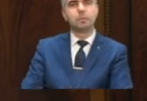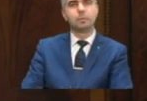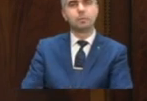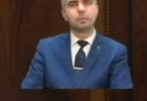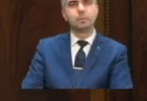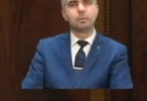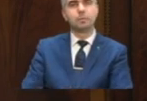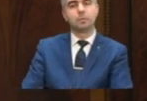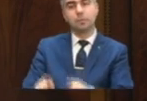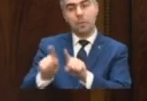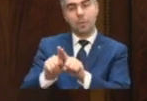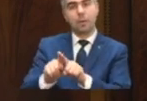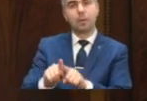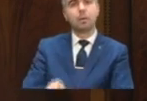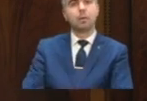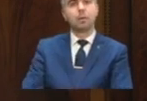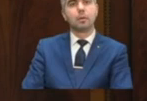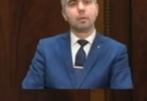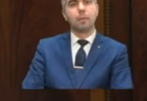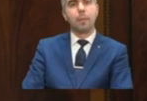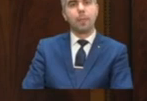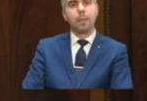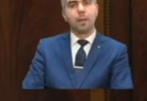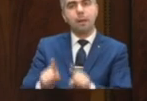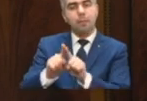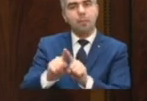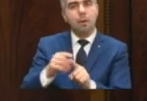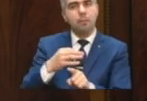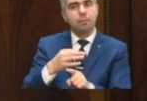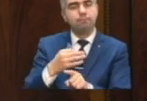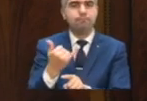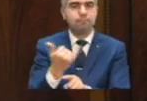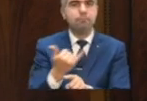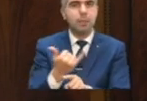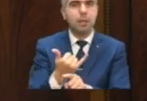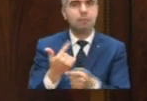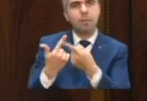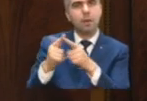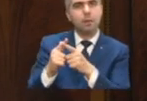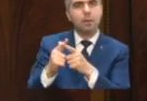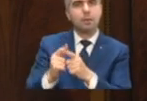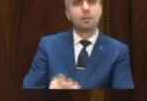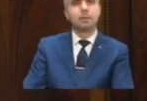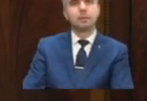حنا كنوجدوا على اساس ان تكون واحد الاقتراح ديال